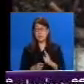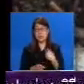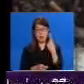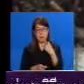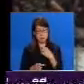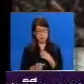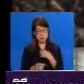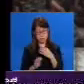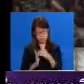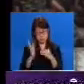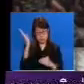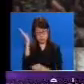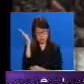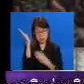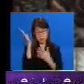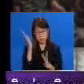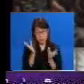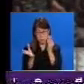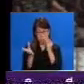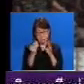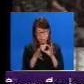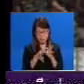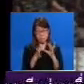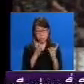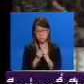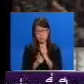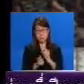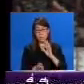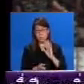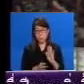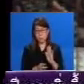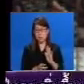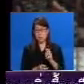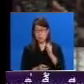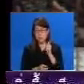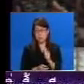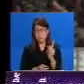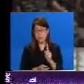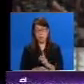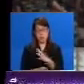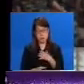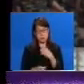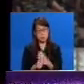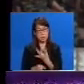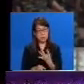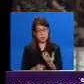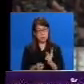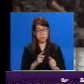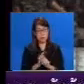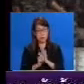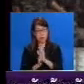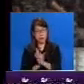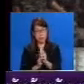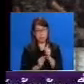งไปทำงานเนี่ยได้เรียนรู้วัฒนธรรมแล้วนะครับจะเป็นสิ่งดีคือว่าการกระทำอะไรก็แล้วแต่อะไรที่เป็นข้อห้ามข้อดี